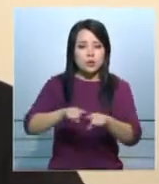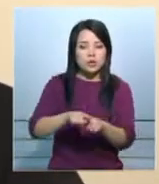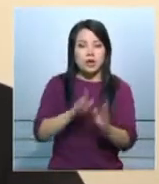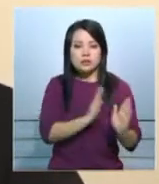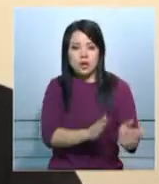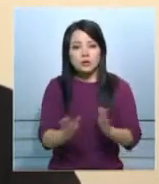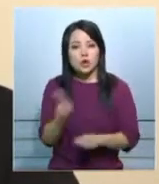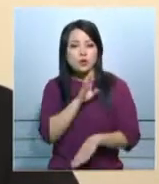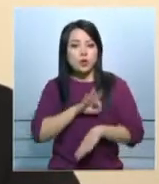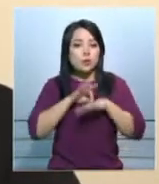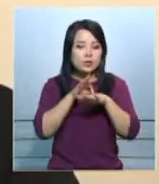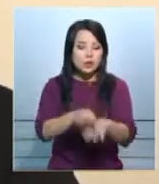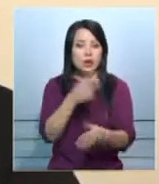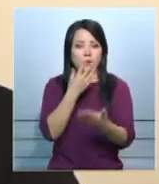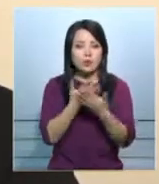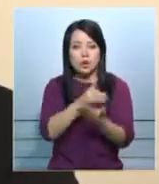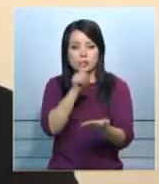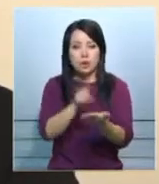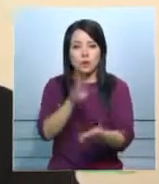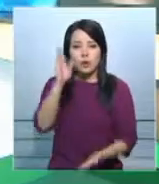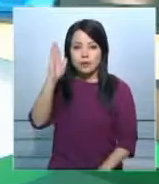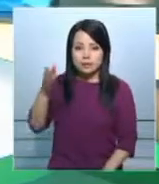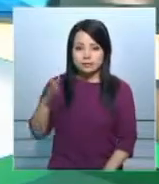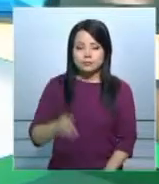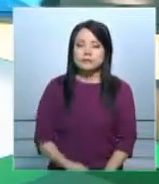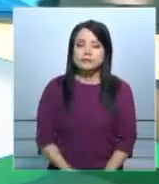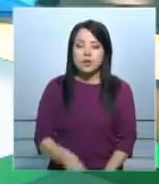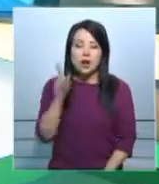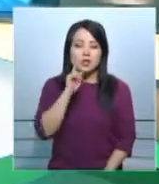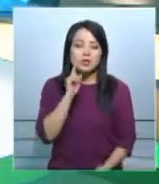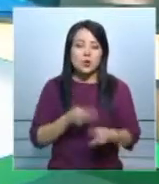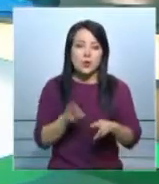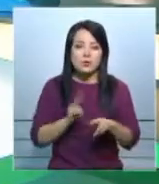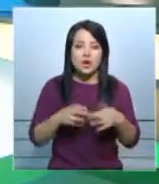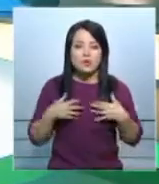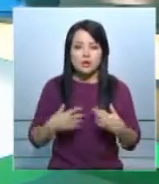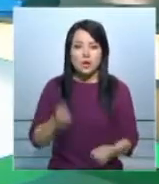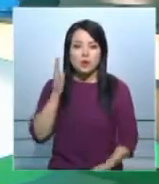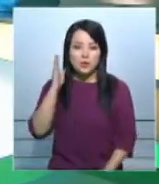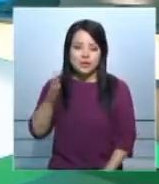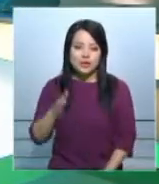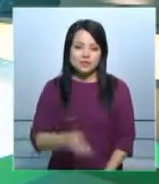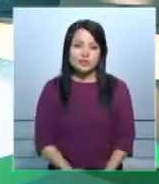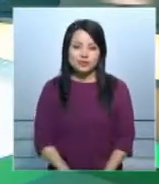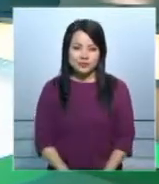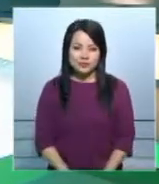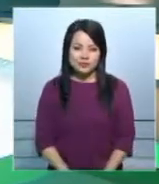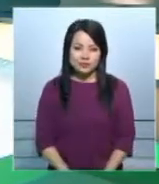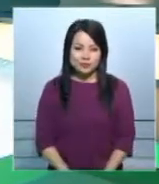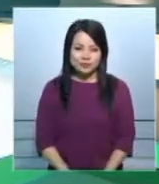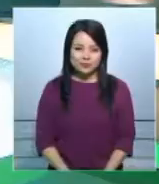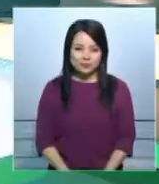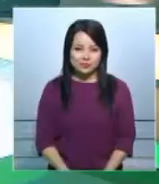қызметтер біздің бөлімшелерде көрсетілмек. Әзірге айтарымыз осы, назарларыңызға рахмет.